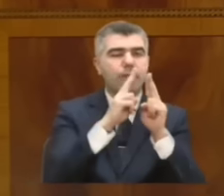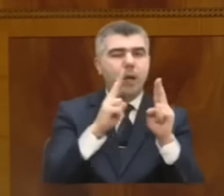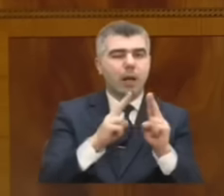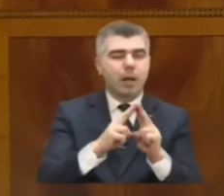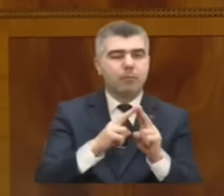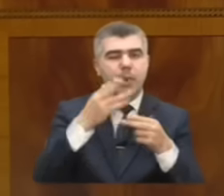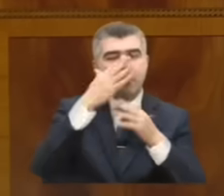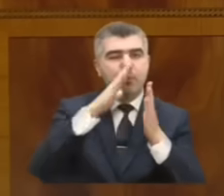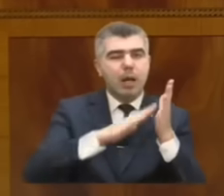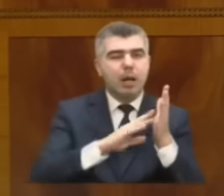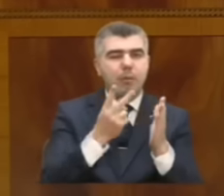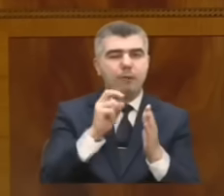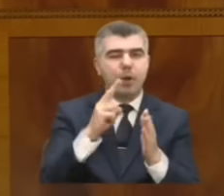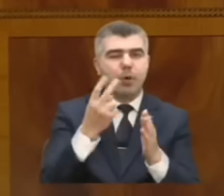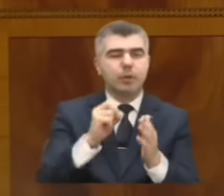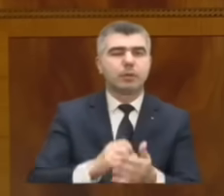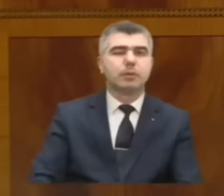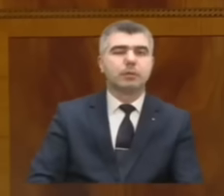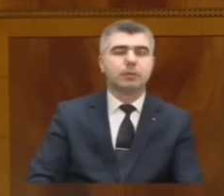سنة 2020.